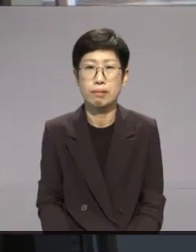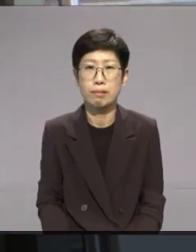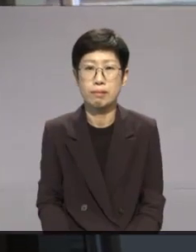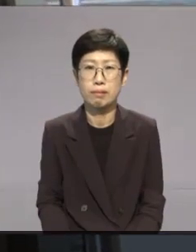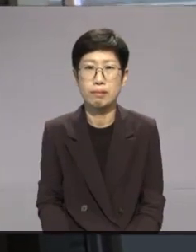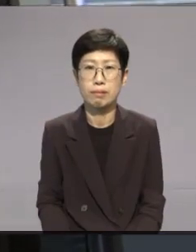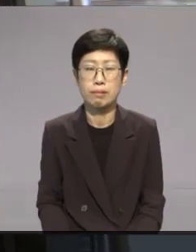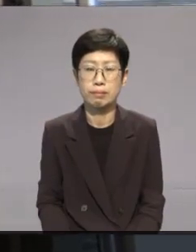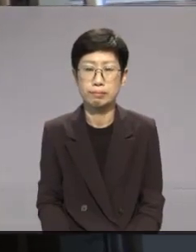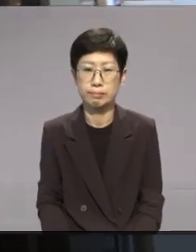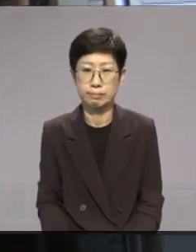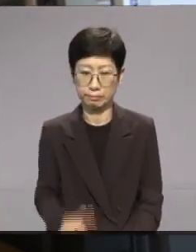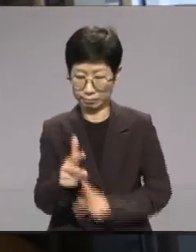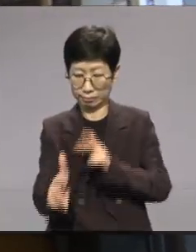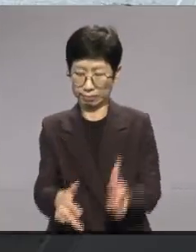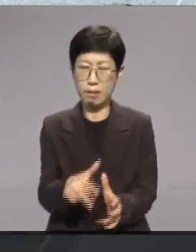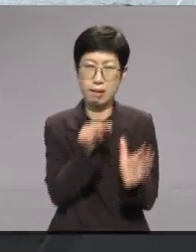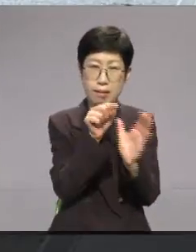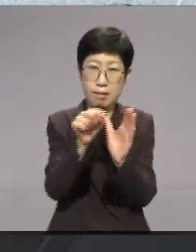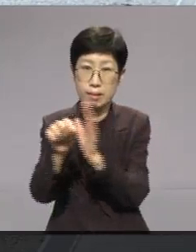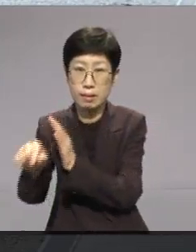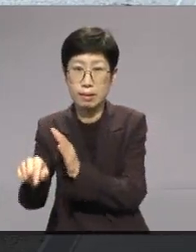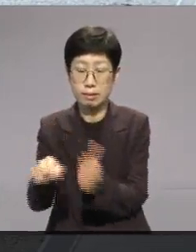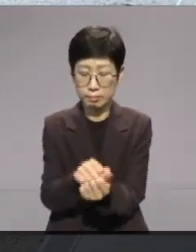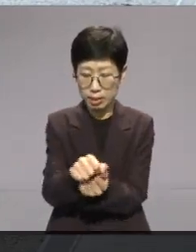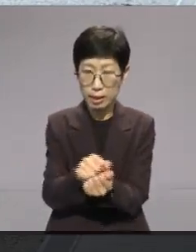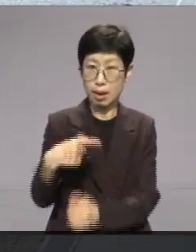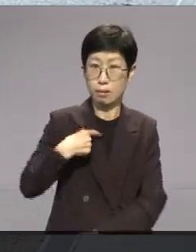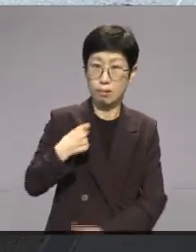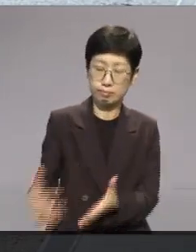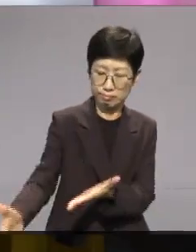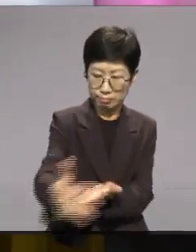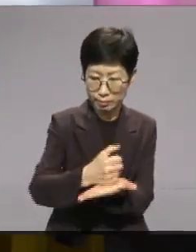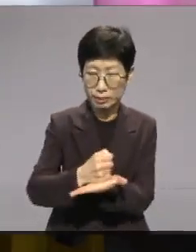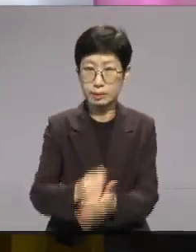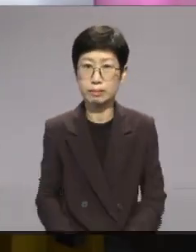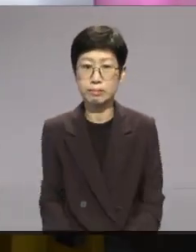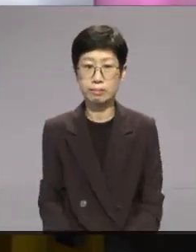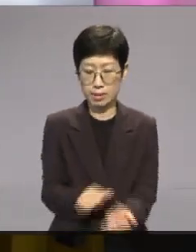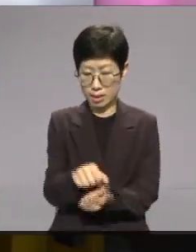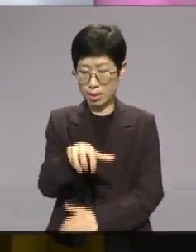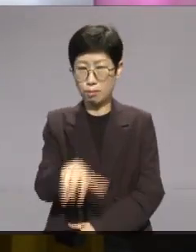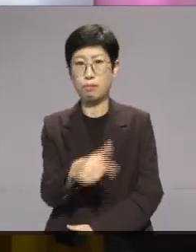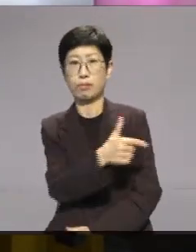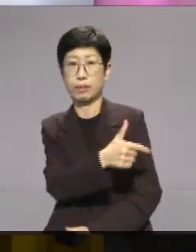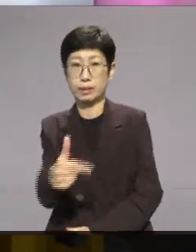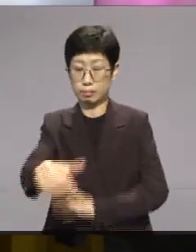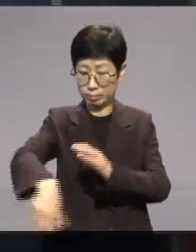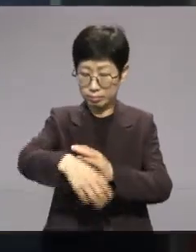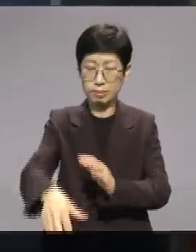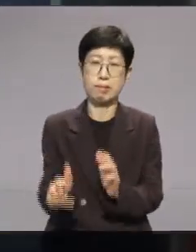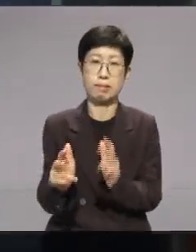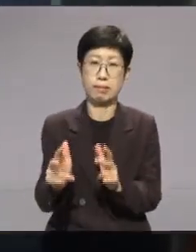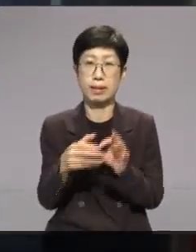기자입니다 공단에 있는 공장 이곳저곳을 다니며 빨래감을 수거합니다 세탁소에 대형 세탁기가